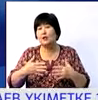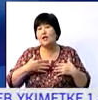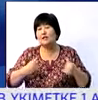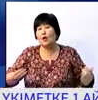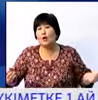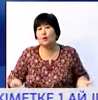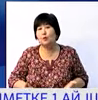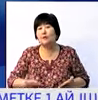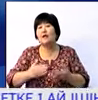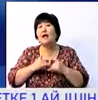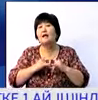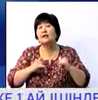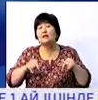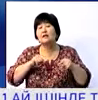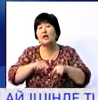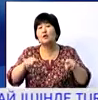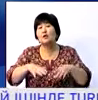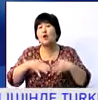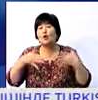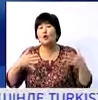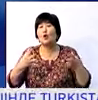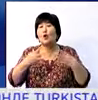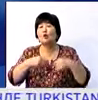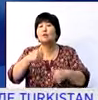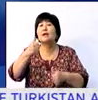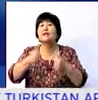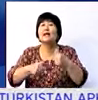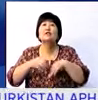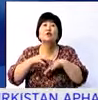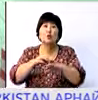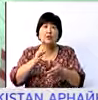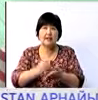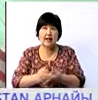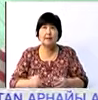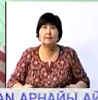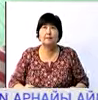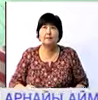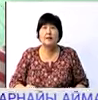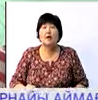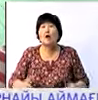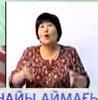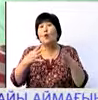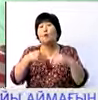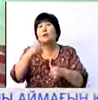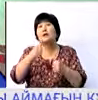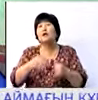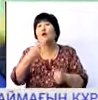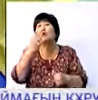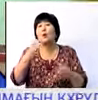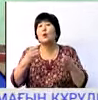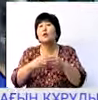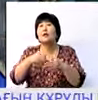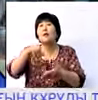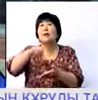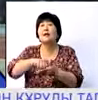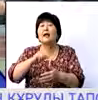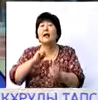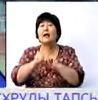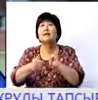өмір салтын насихаттау мақсатында толағай отбасылық сайысын өткізді. Отбасылық сайыста 4 команда бақ сынады.